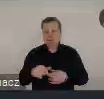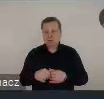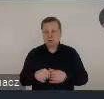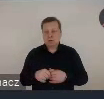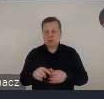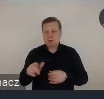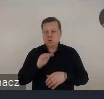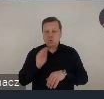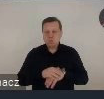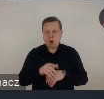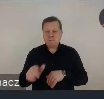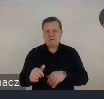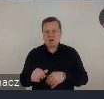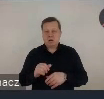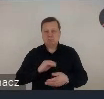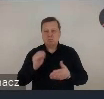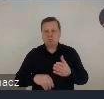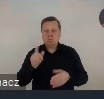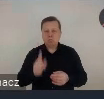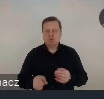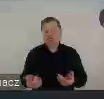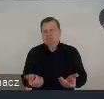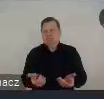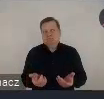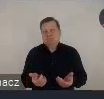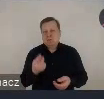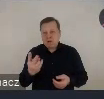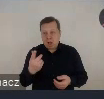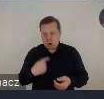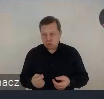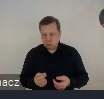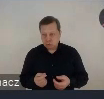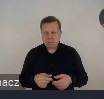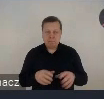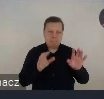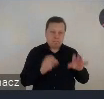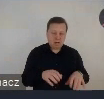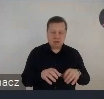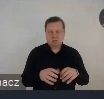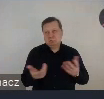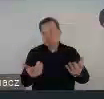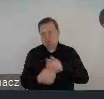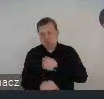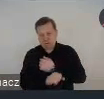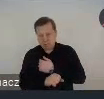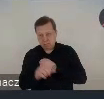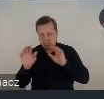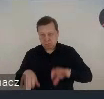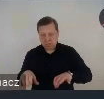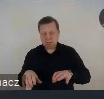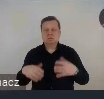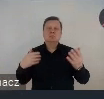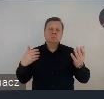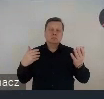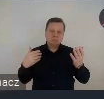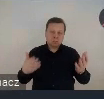umowy w imieniu takiej organizacji muszą podpisać dwie osoby, prezes i wiceprezes, to